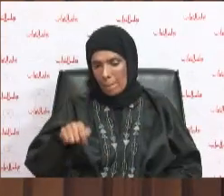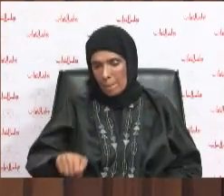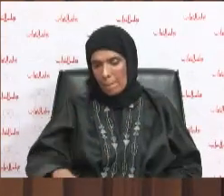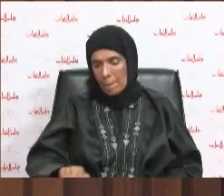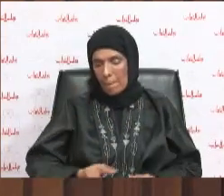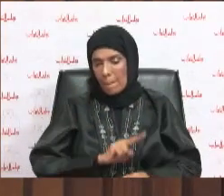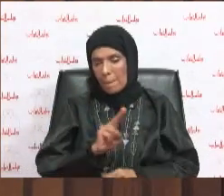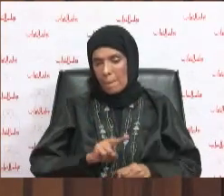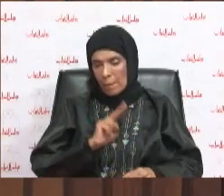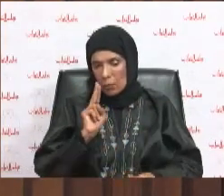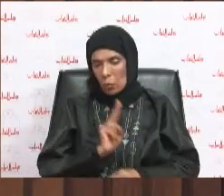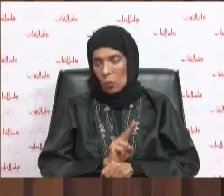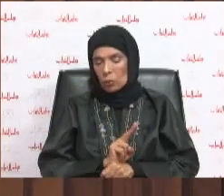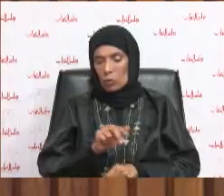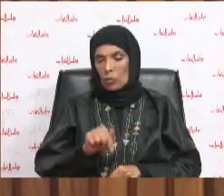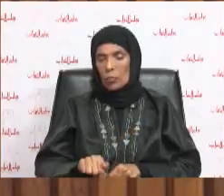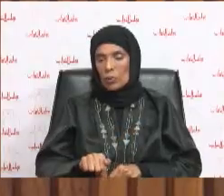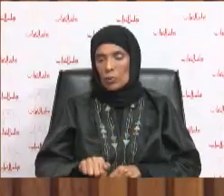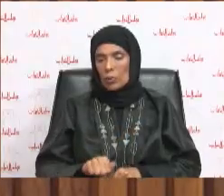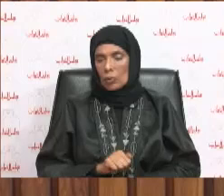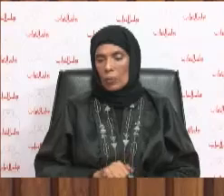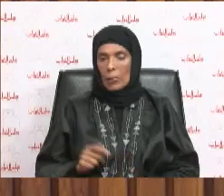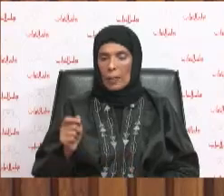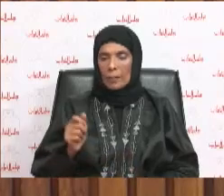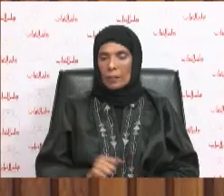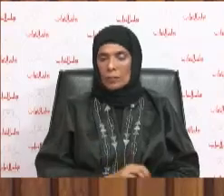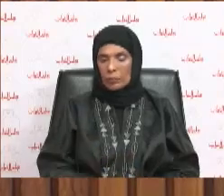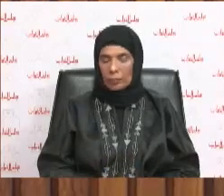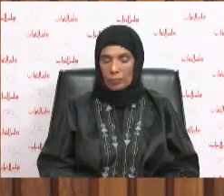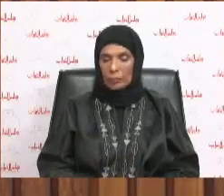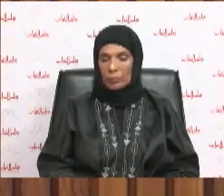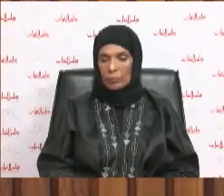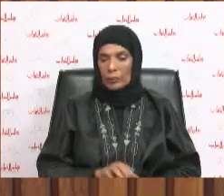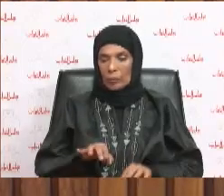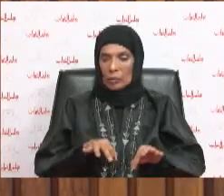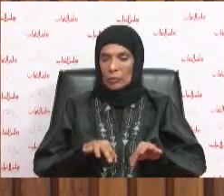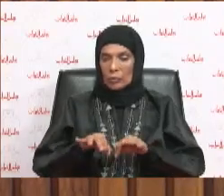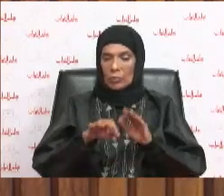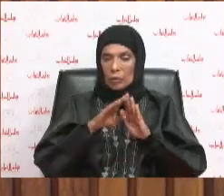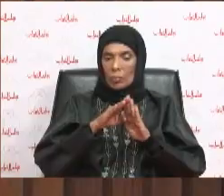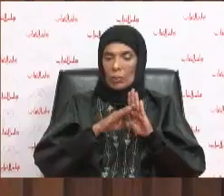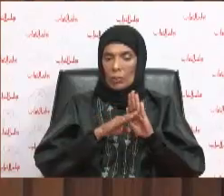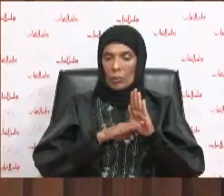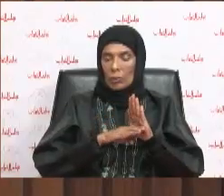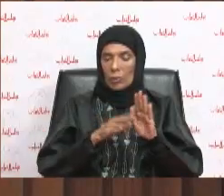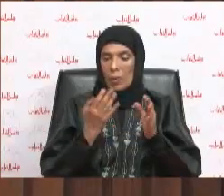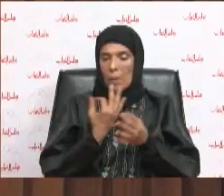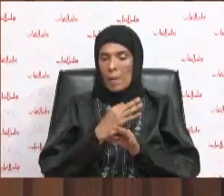التجاري والاحتكار أو التلاعب بالأسعار، وذلك ضمن الخطط والبرامج المتكاملة